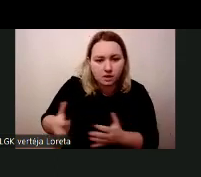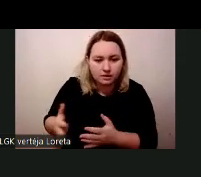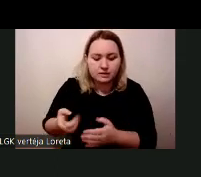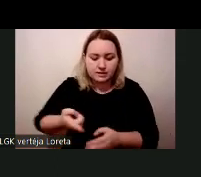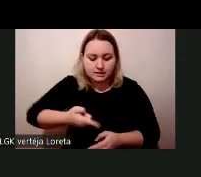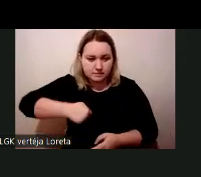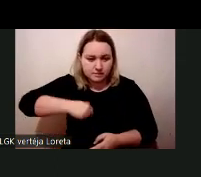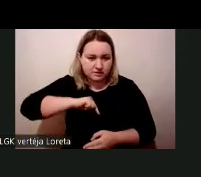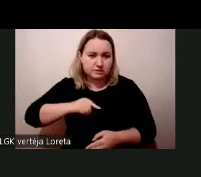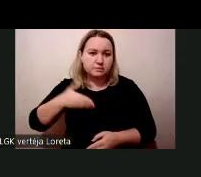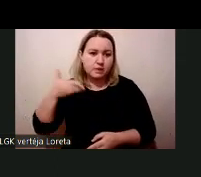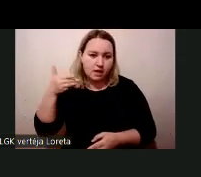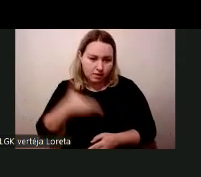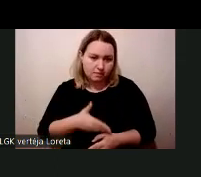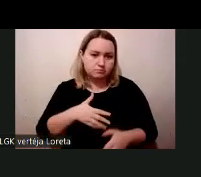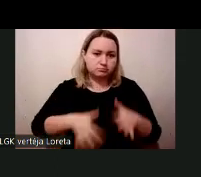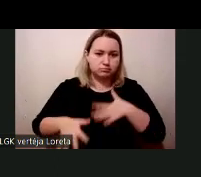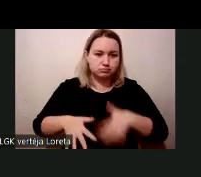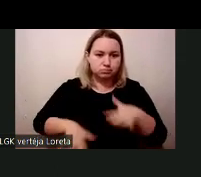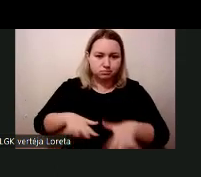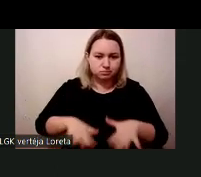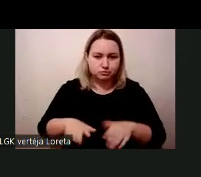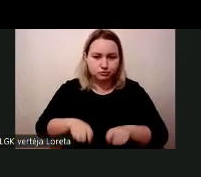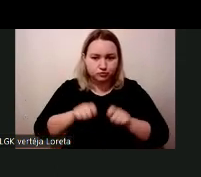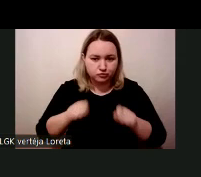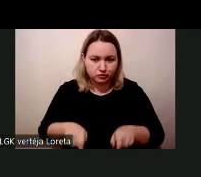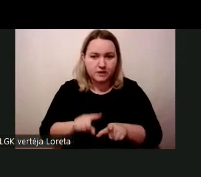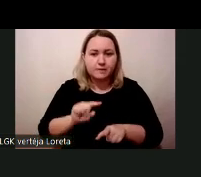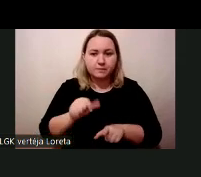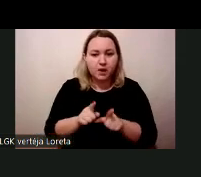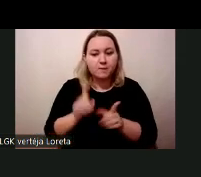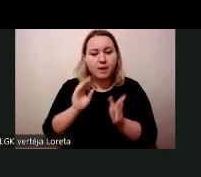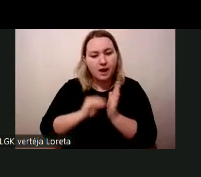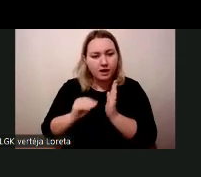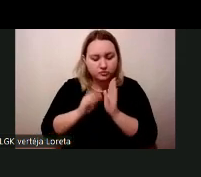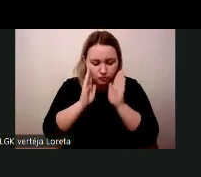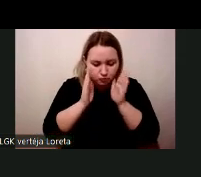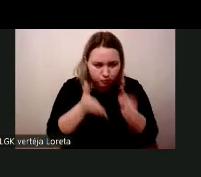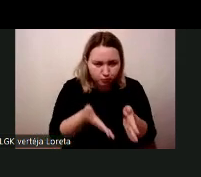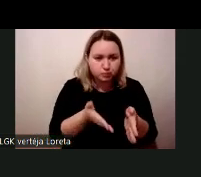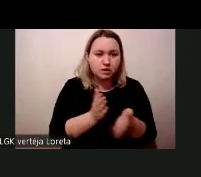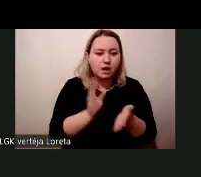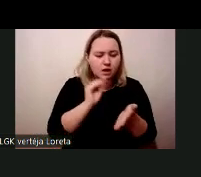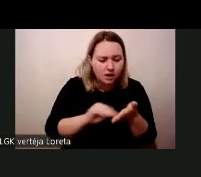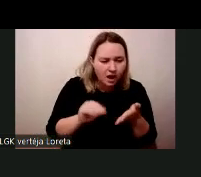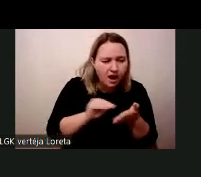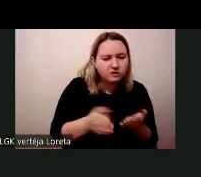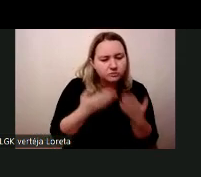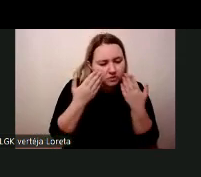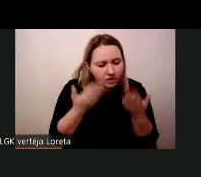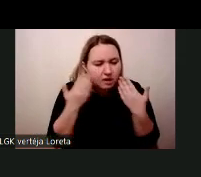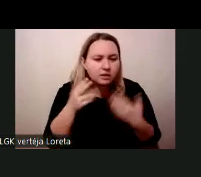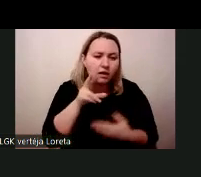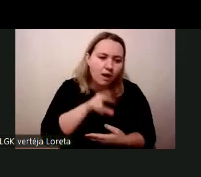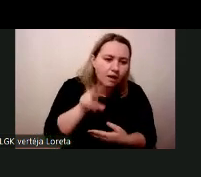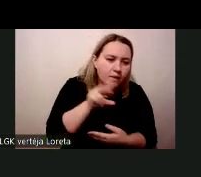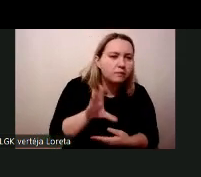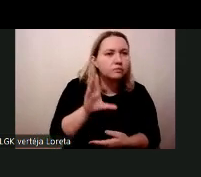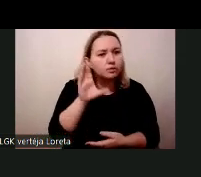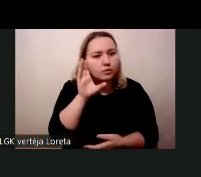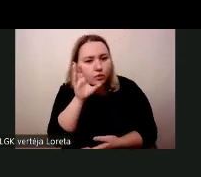nusprendėme imtis veiksmų. Taigi mes susikoncentravome į raštingumą, tai yra rašymas, skaitimas, kalbėjimas,